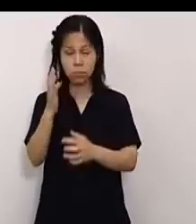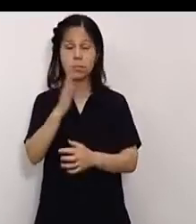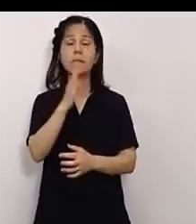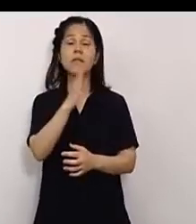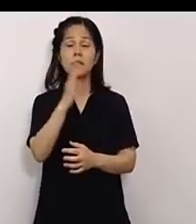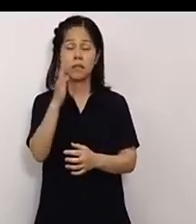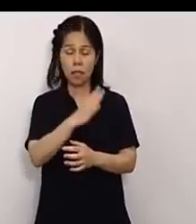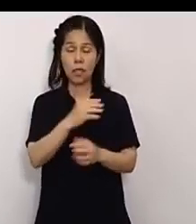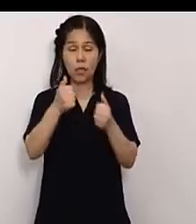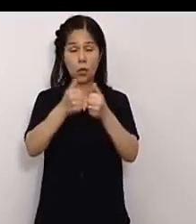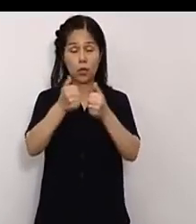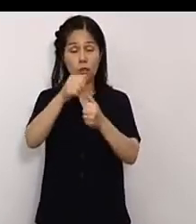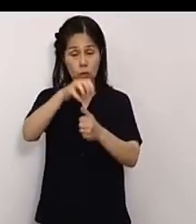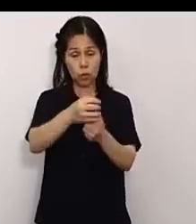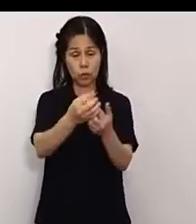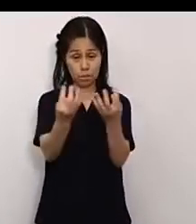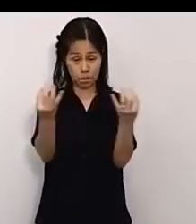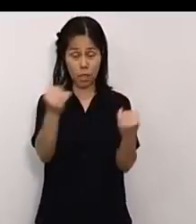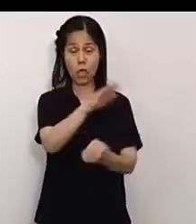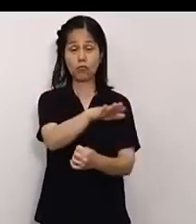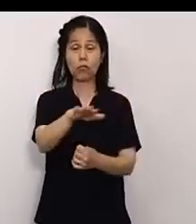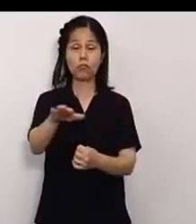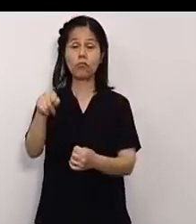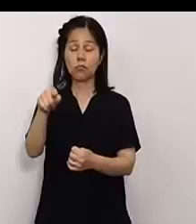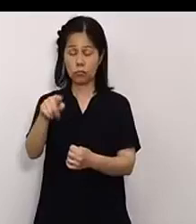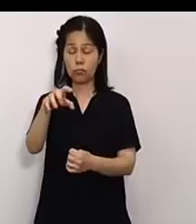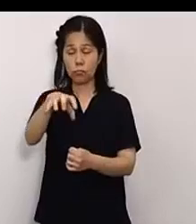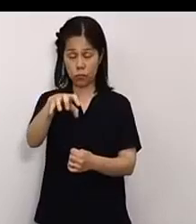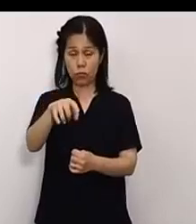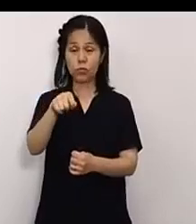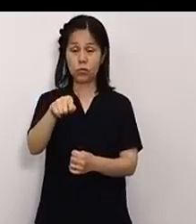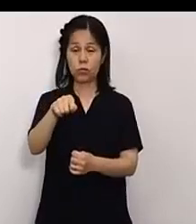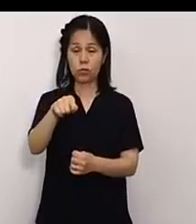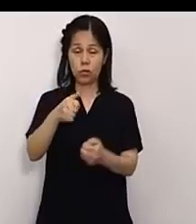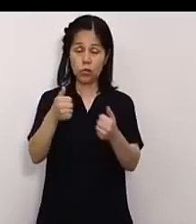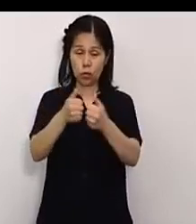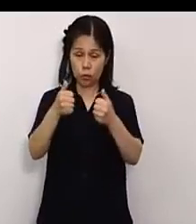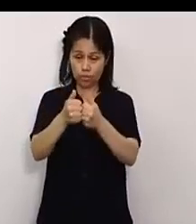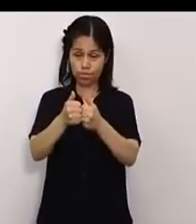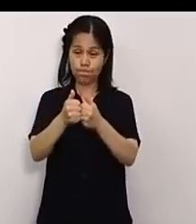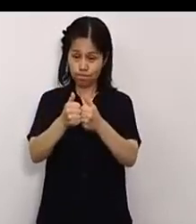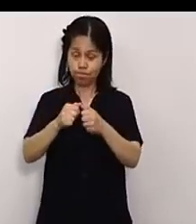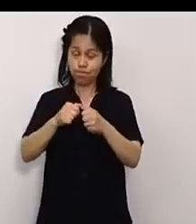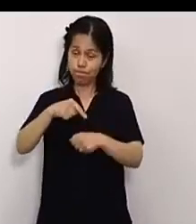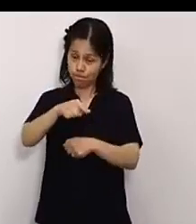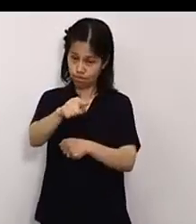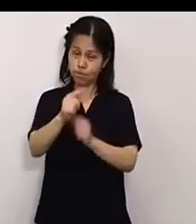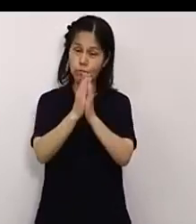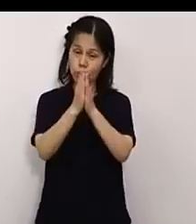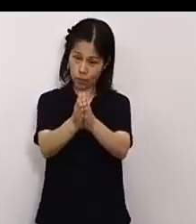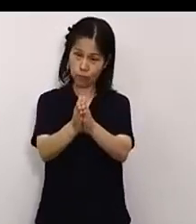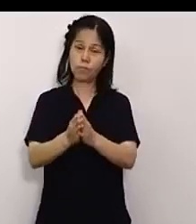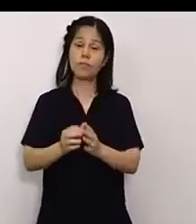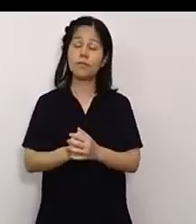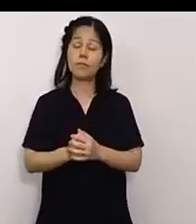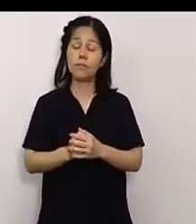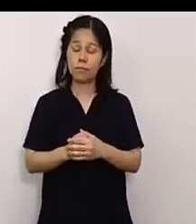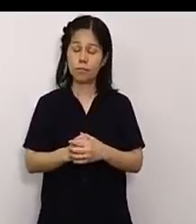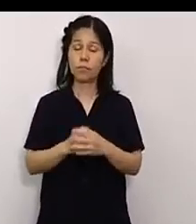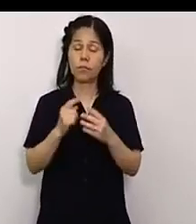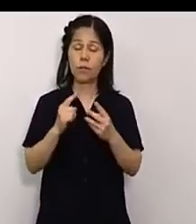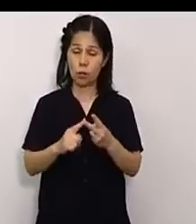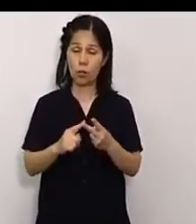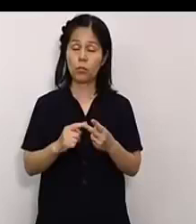談するところをたくさんできてますので、ぜひまず相談をしていただきたいということですね。それ